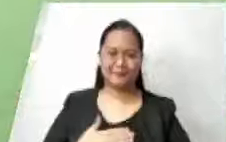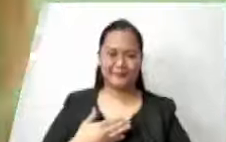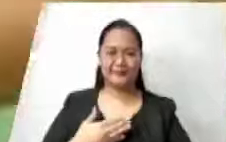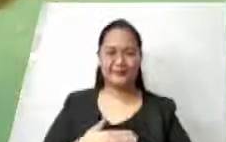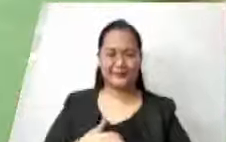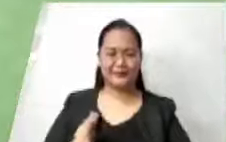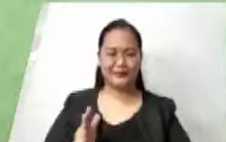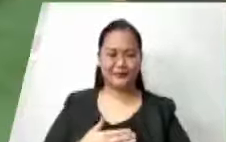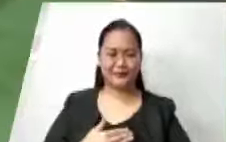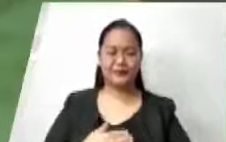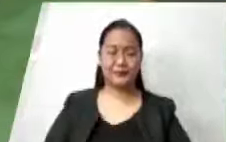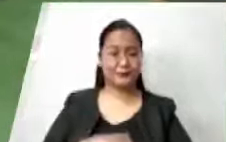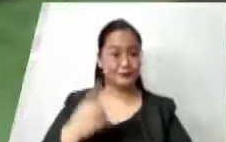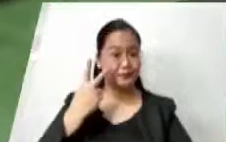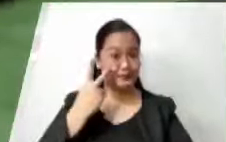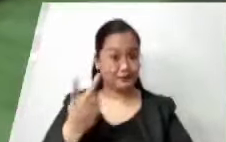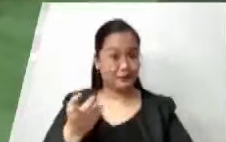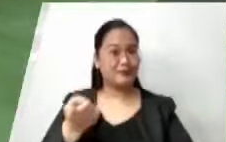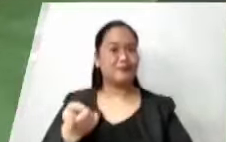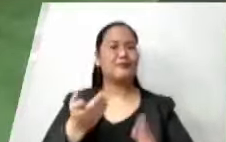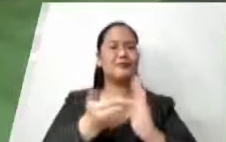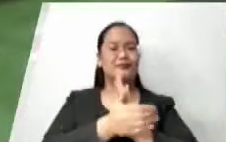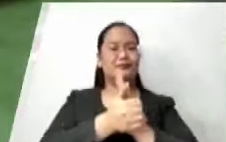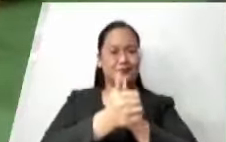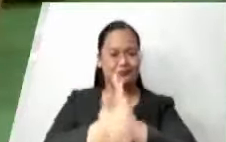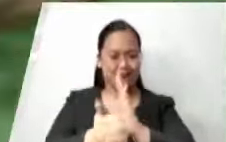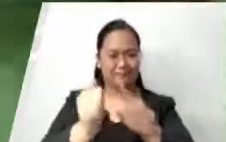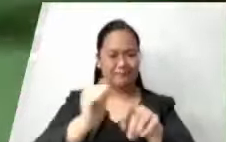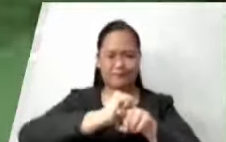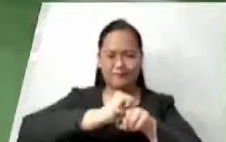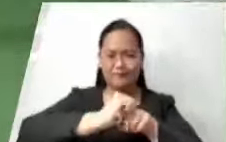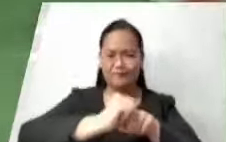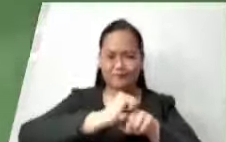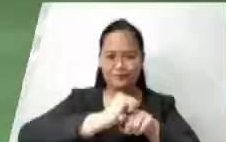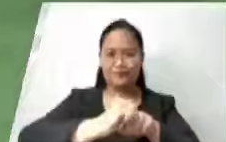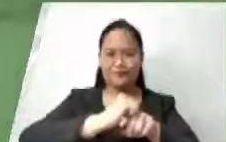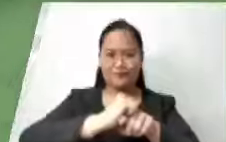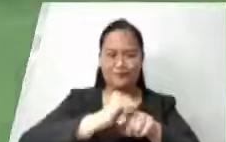Ganito sanayin ang mga susunod na kampiyon.